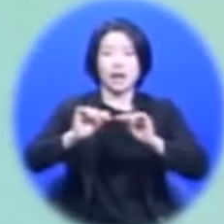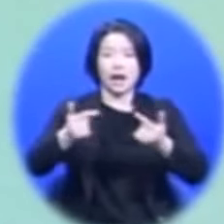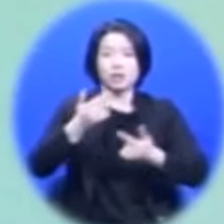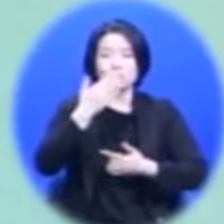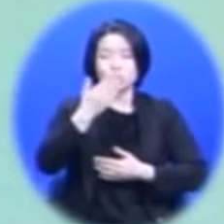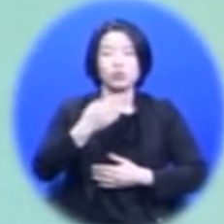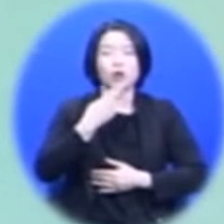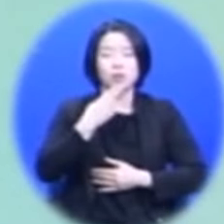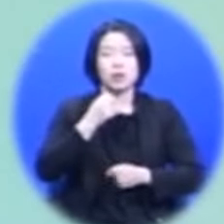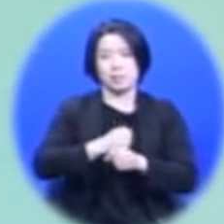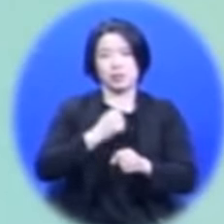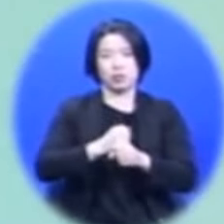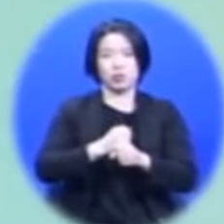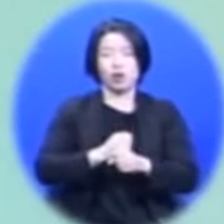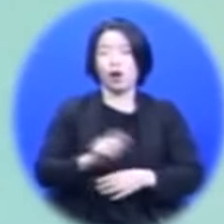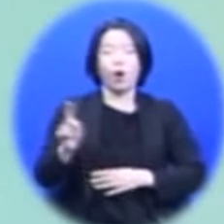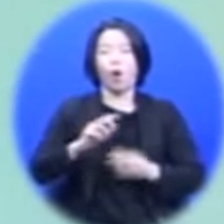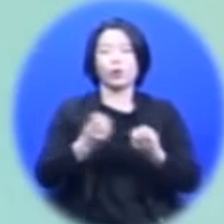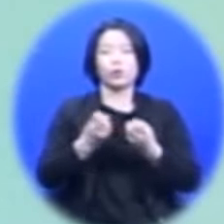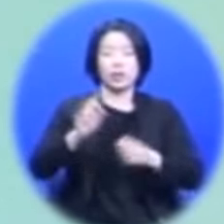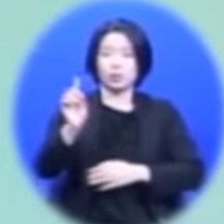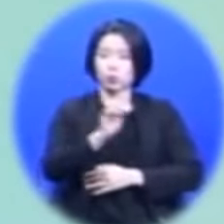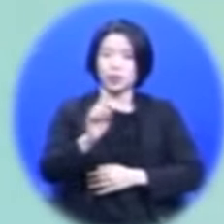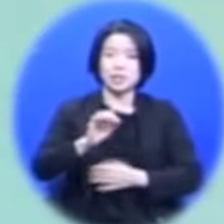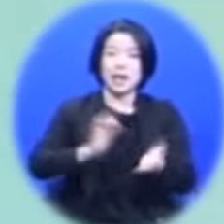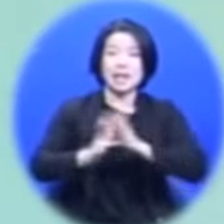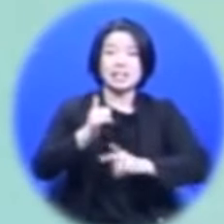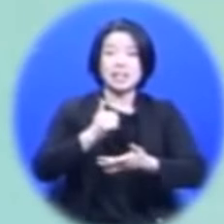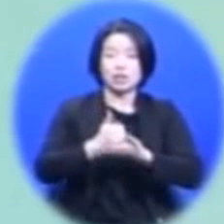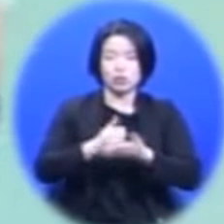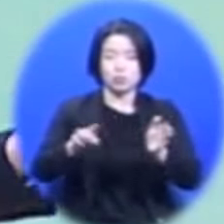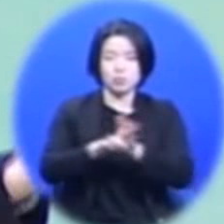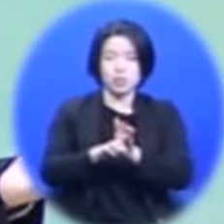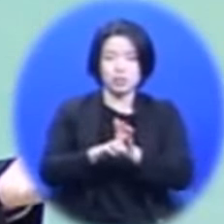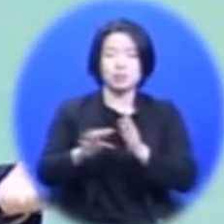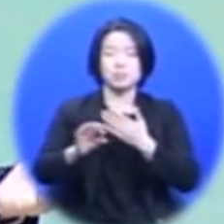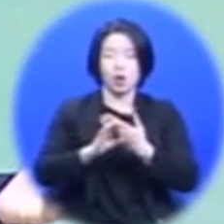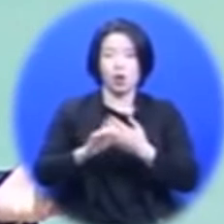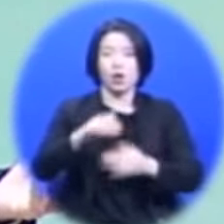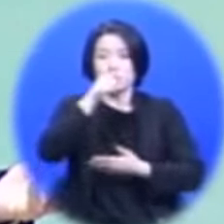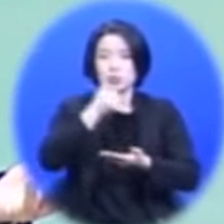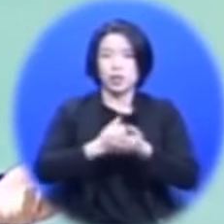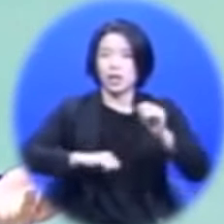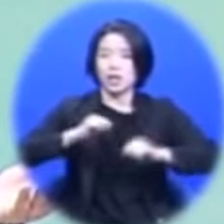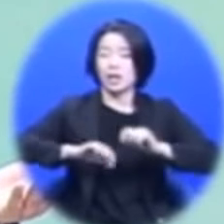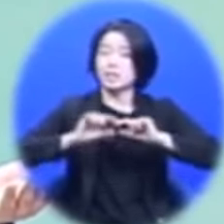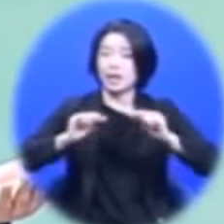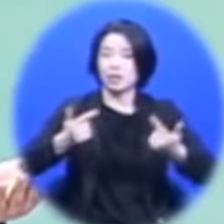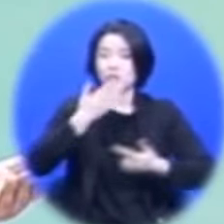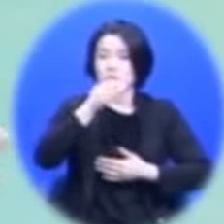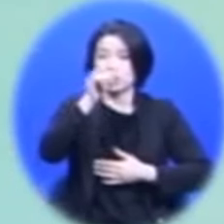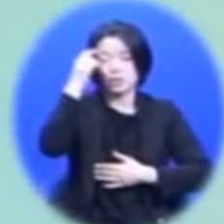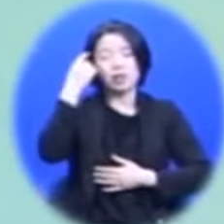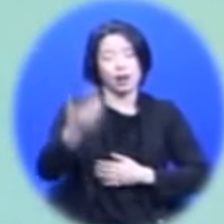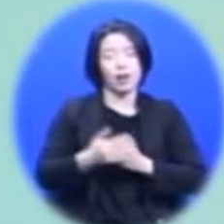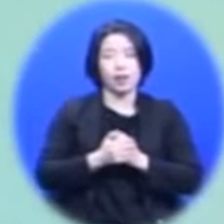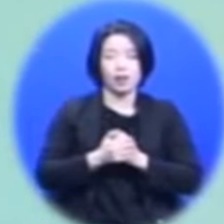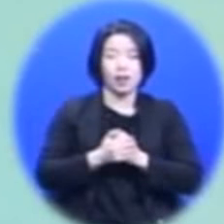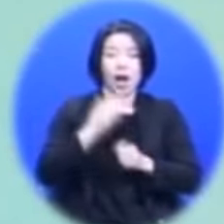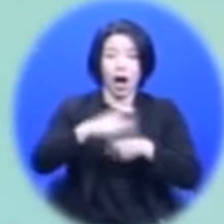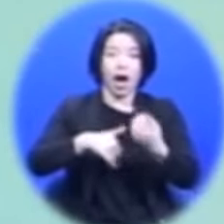만들어 주세요. 어떻게 도대체 예수 믿으면 죄를 안 짓게 된다는 것인가?